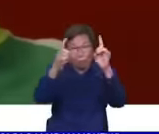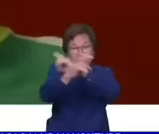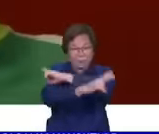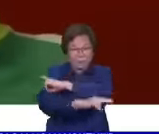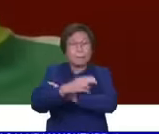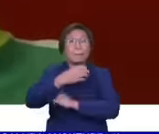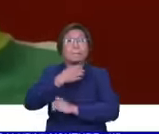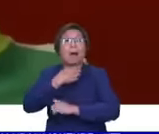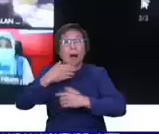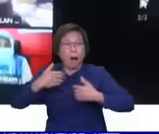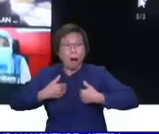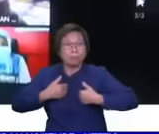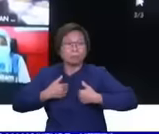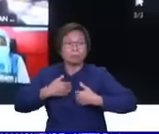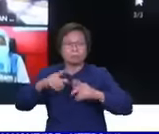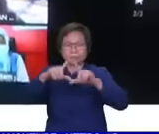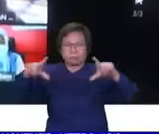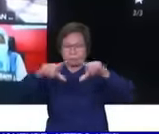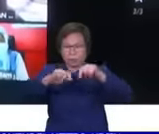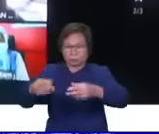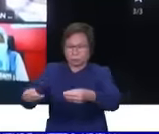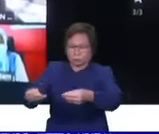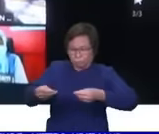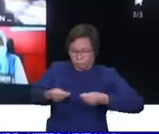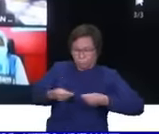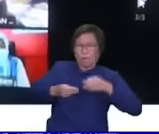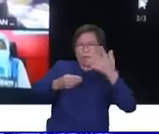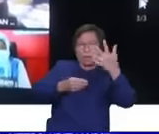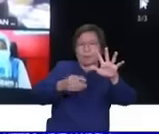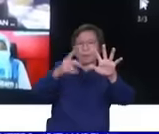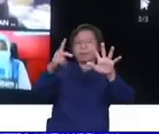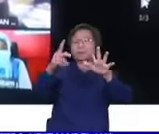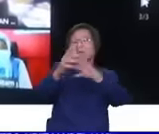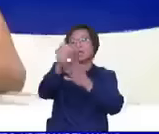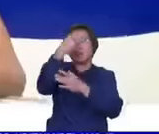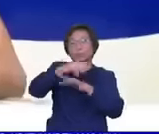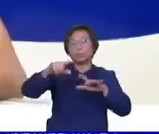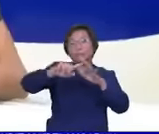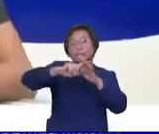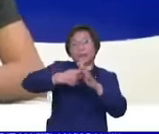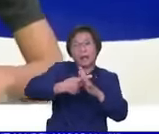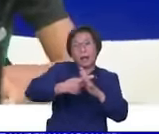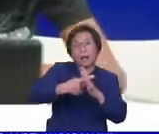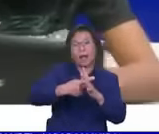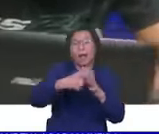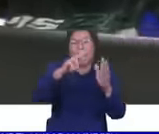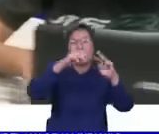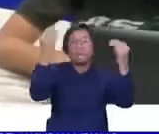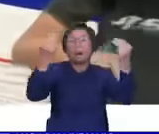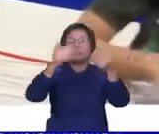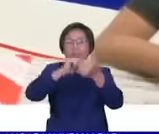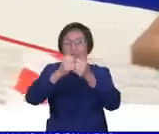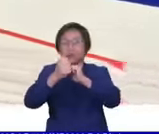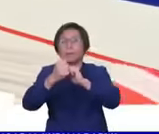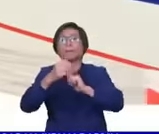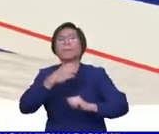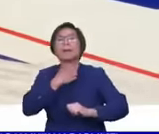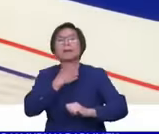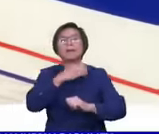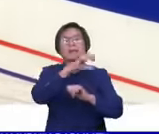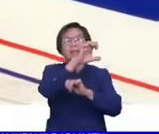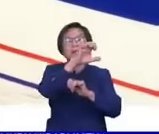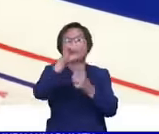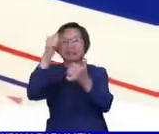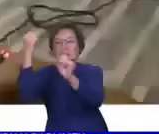pendidikan lebih perak turut menerima cek berjumlah 15 ribu linggit bagi pelaksanaan majelis sukan sekolah perak Ki